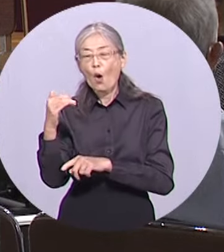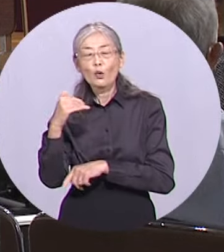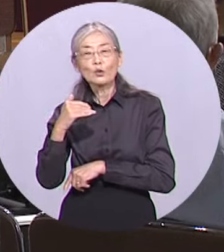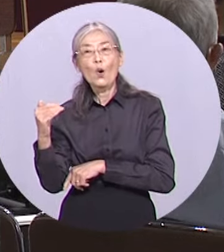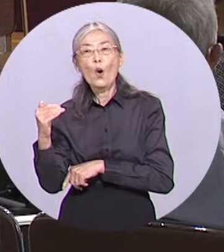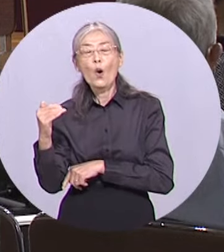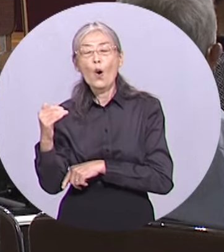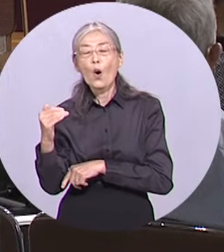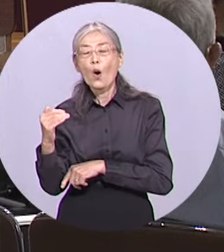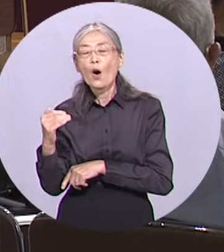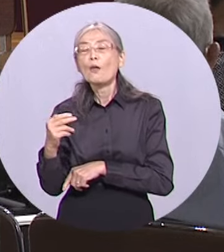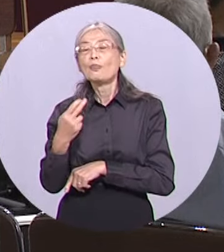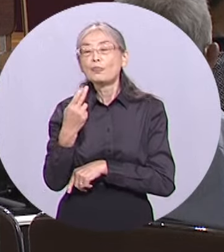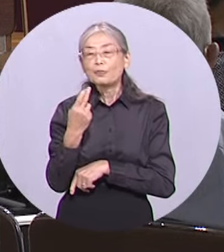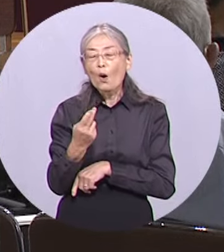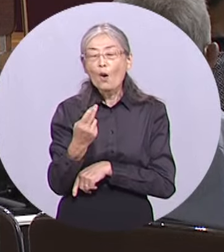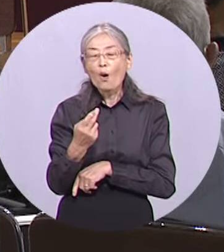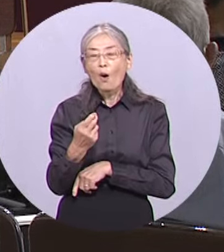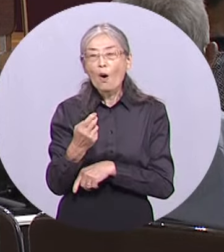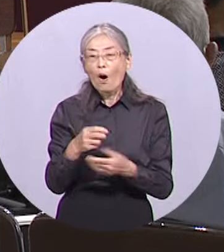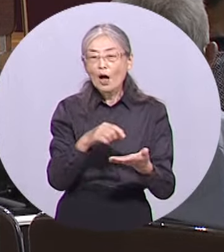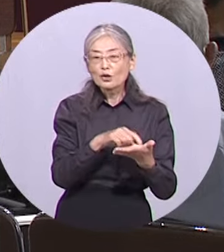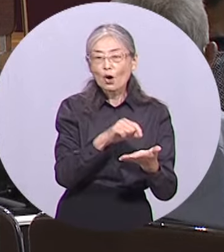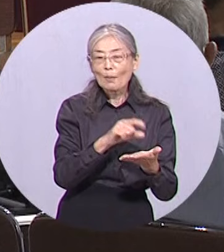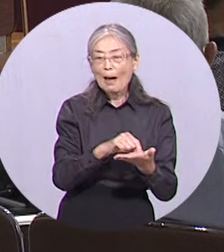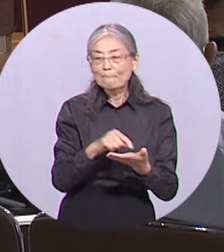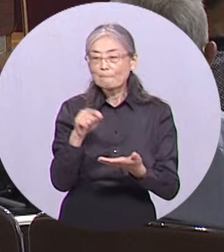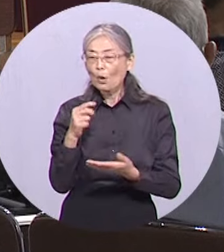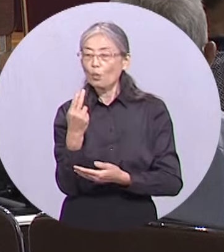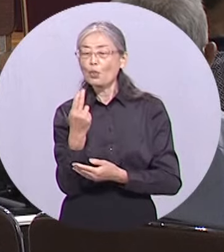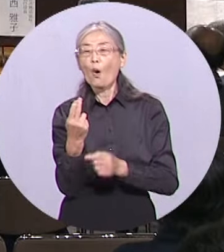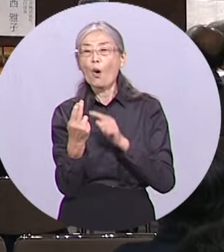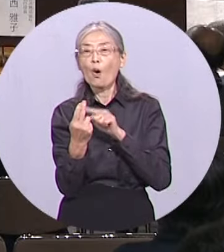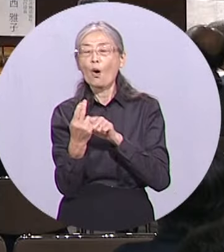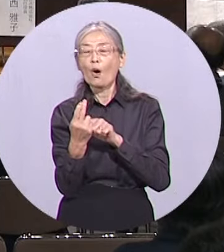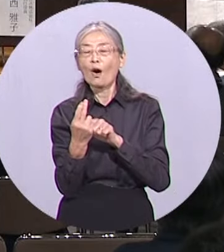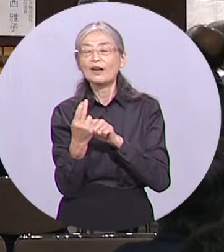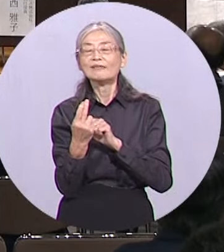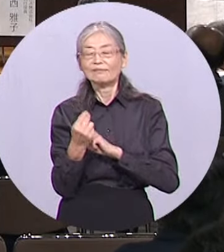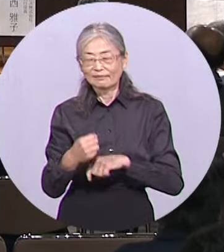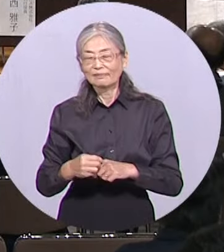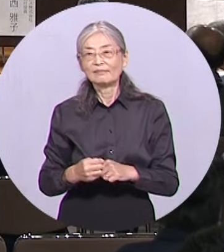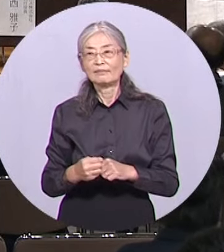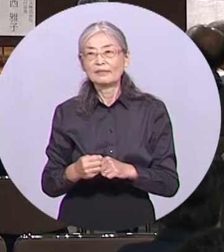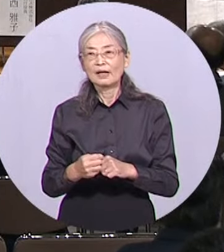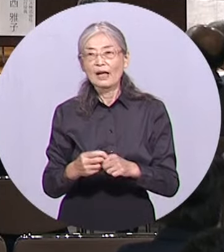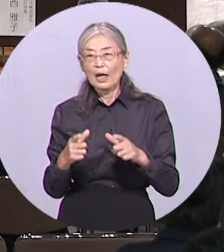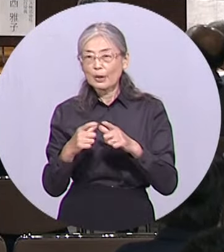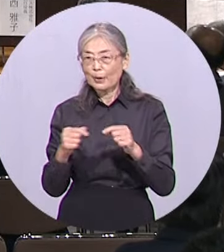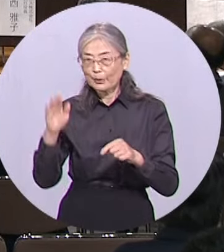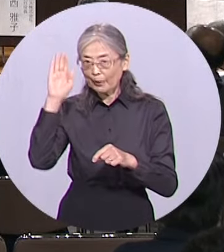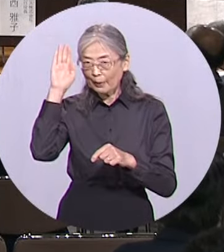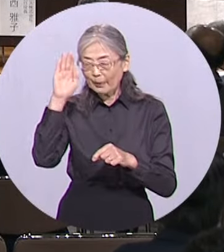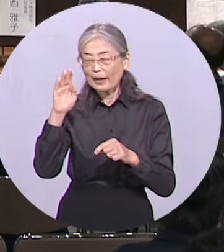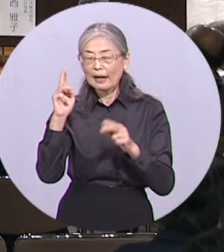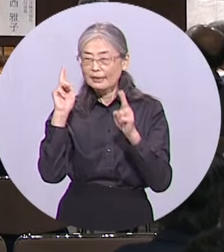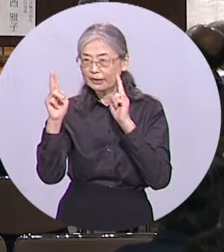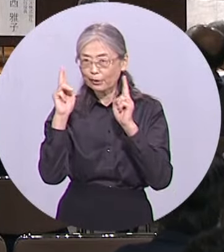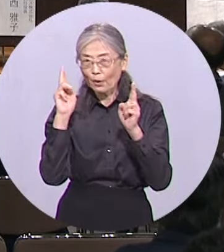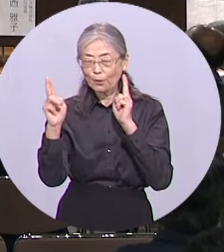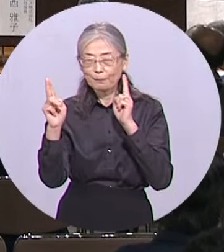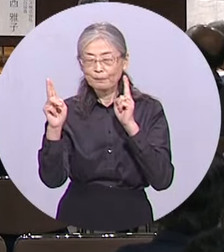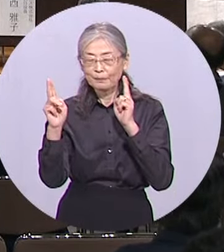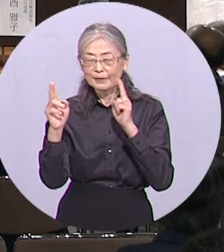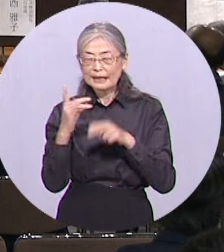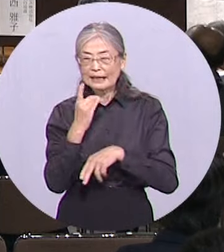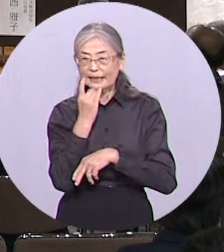っき私それを and と表現しましたけど、 with もとなんですね。私が日本のこれからの企業にいろいろ非